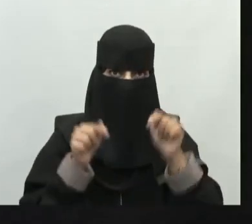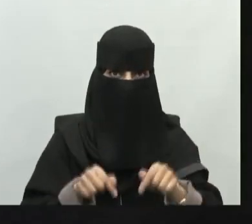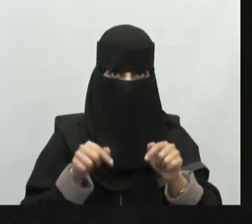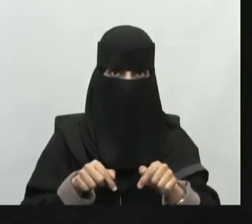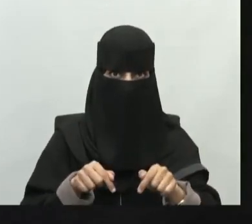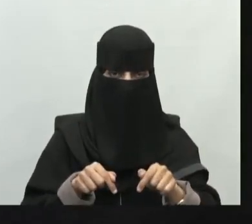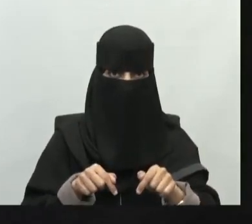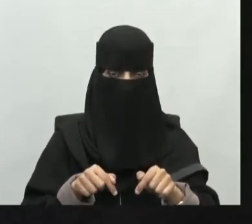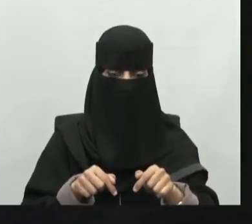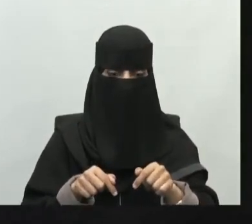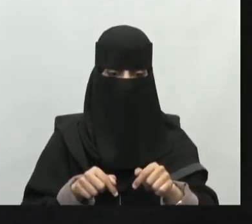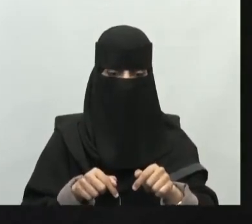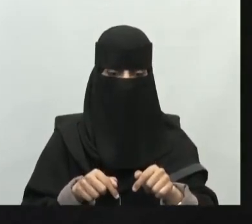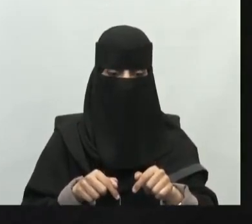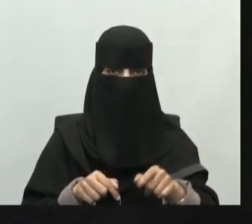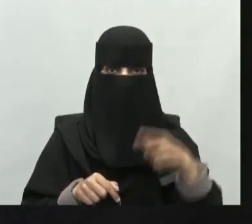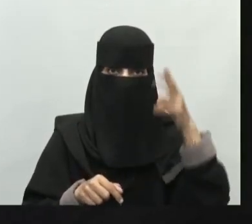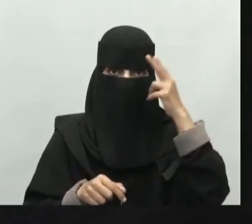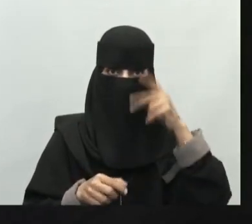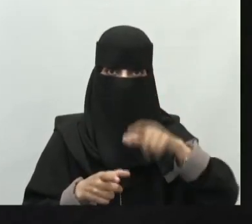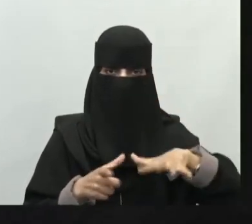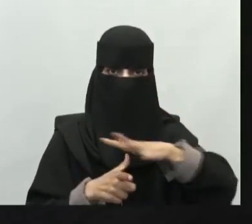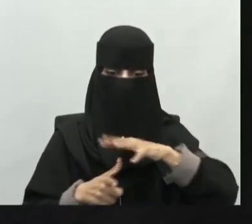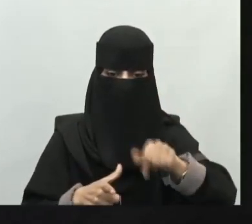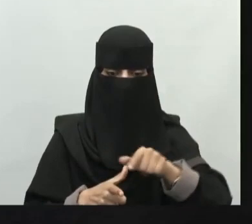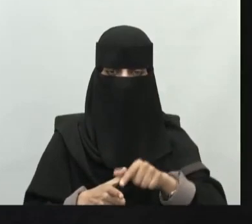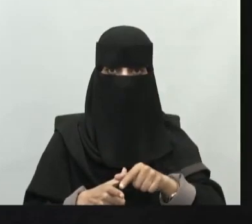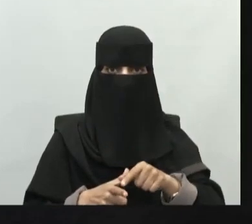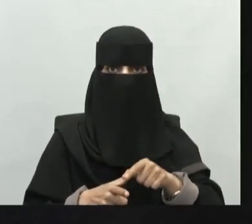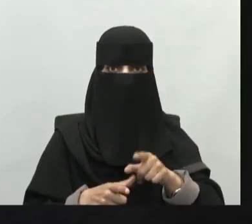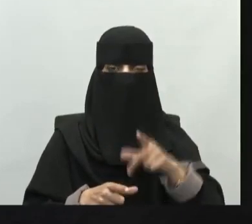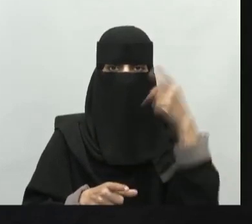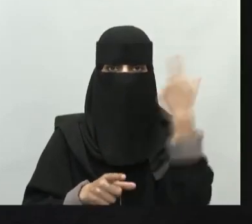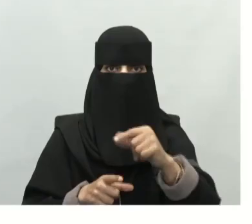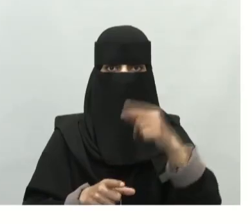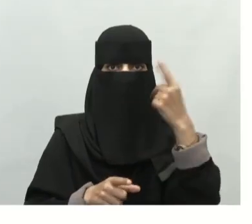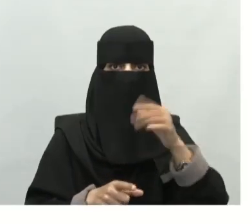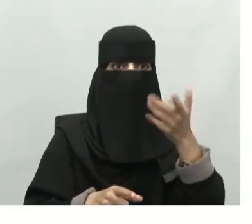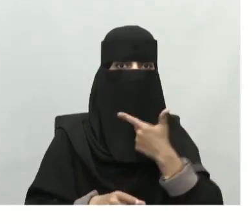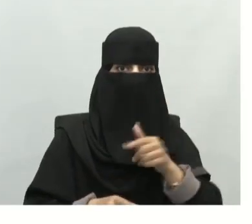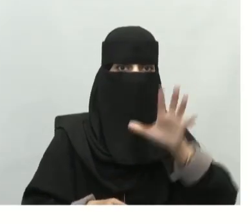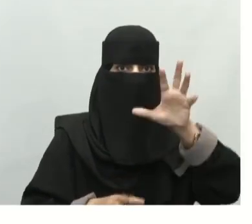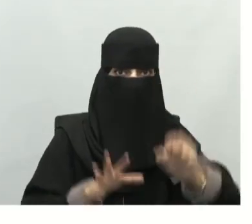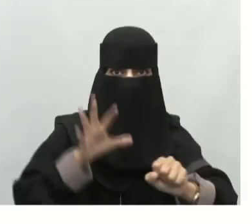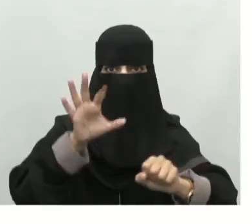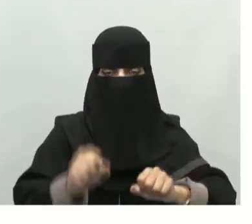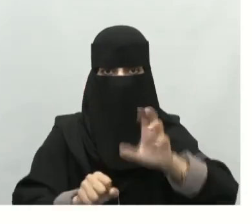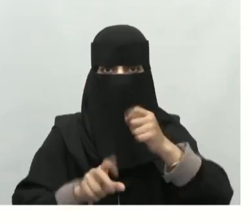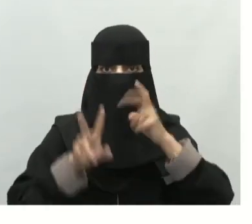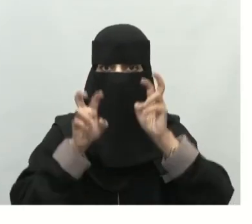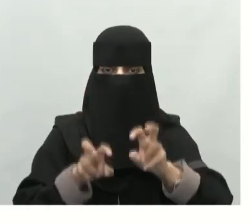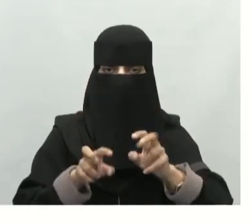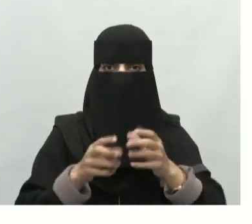والان في السعوديه حددت غرامات لصيد الحيوانات لمنعها